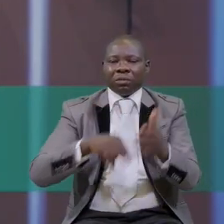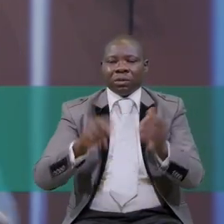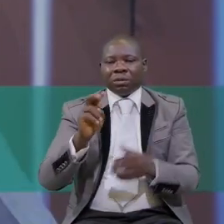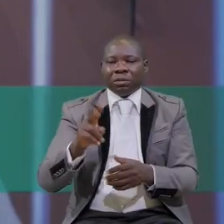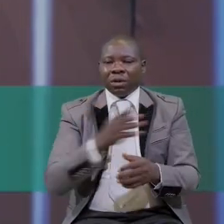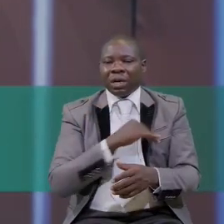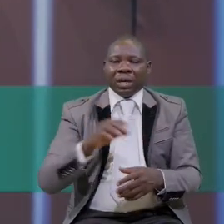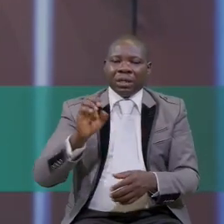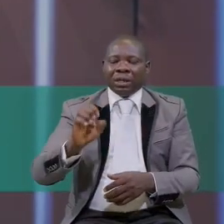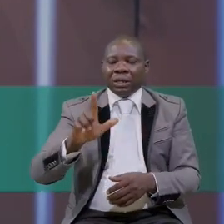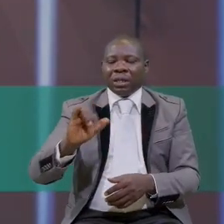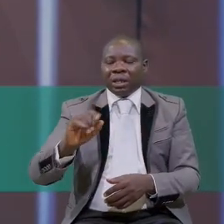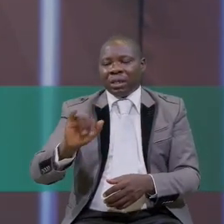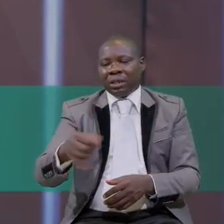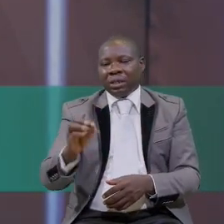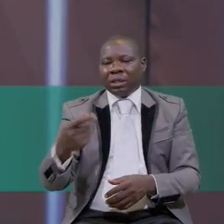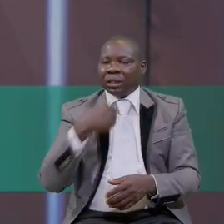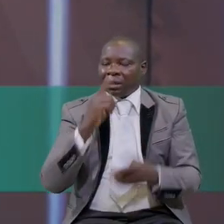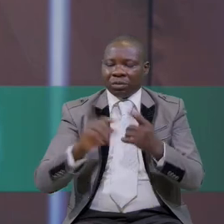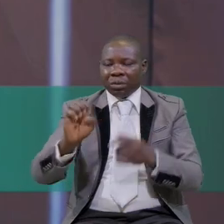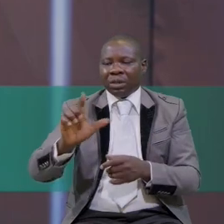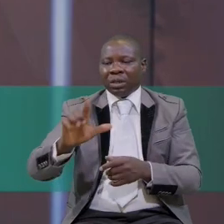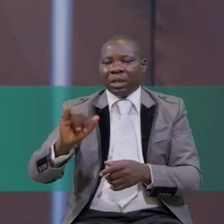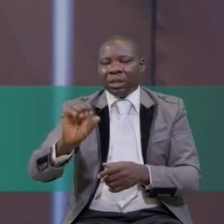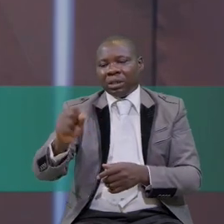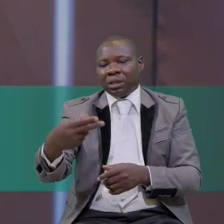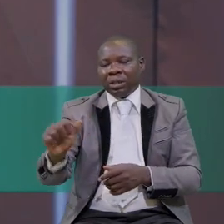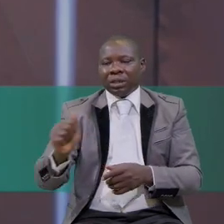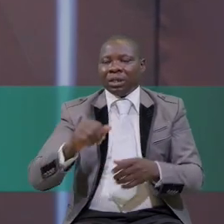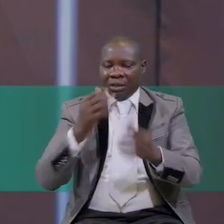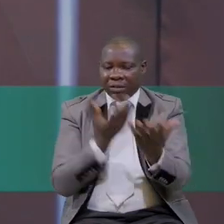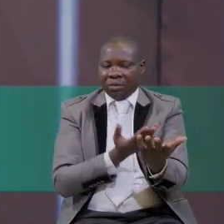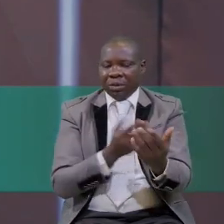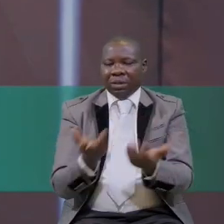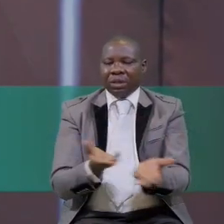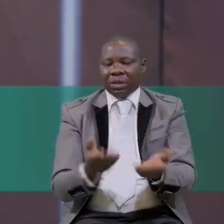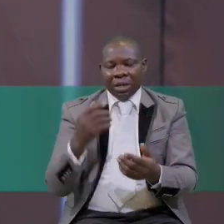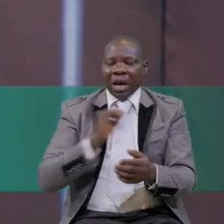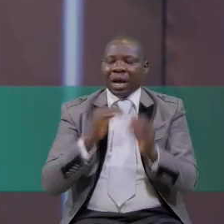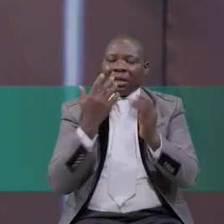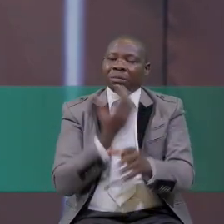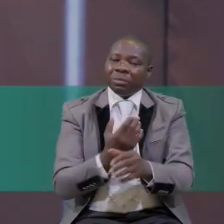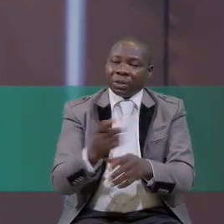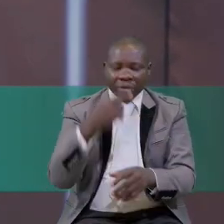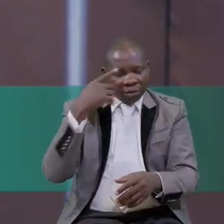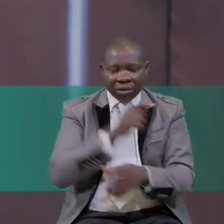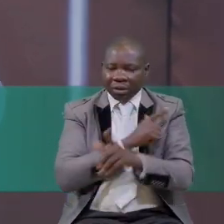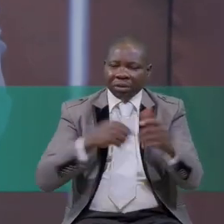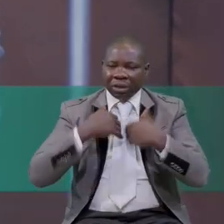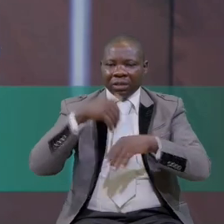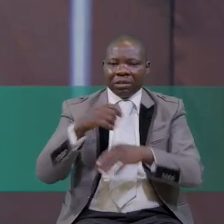verset 2. Élie dit à Élisée, reste ici, je te prie. Car l'Éternel m'envoie jusqu'à